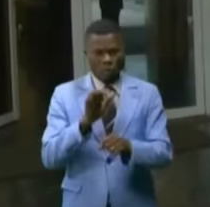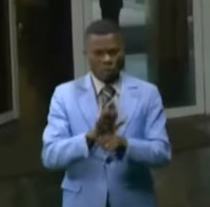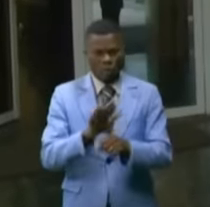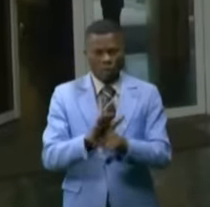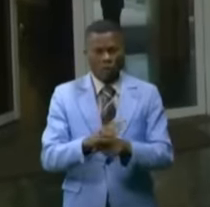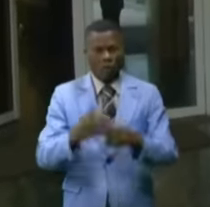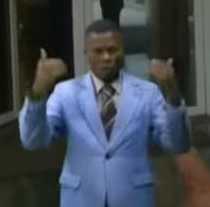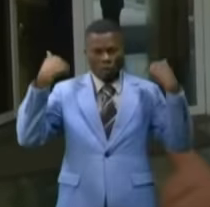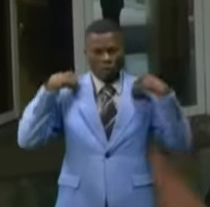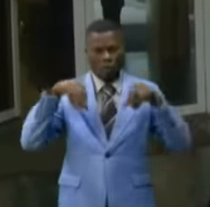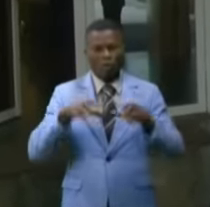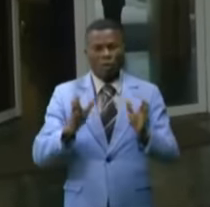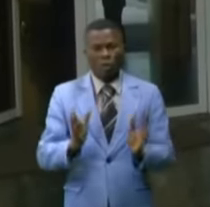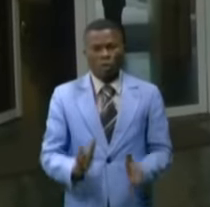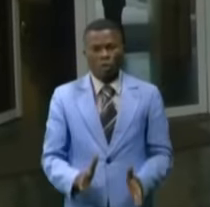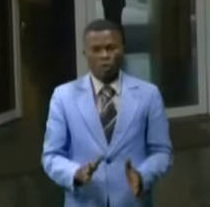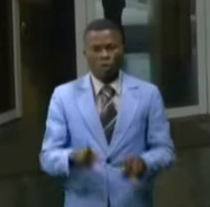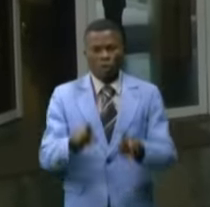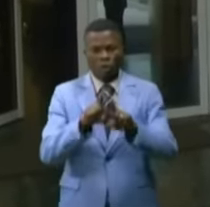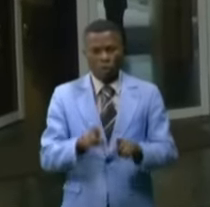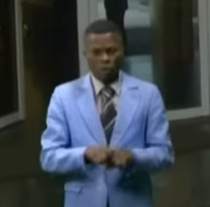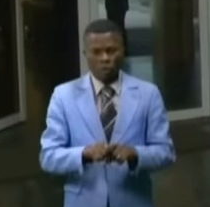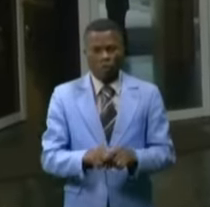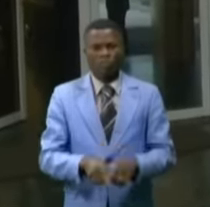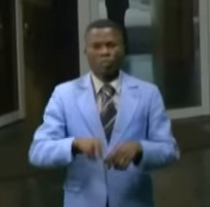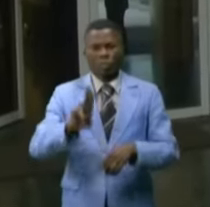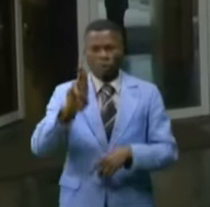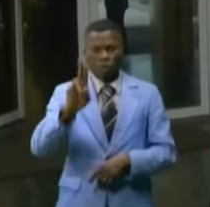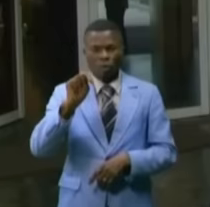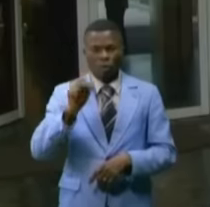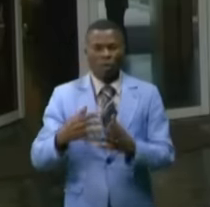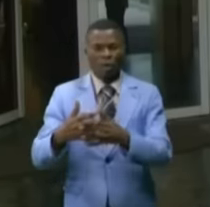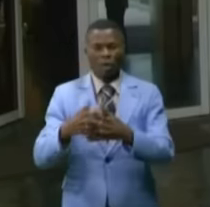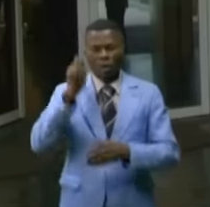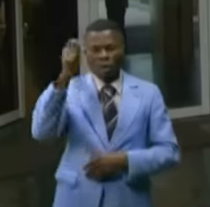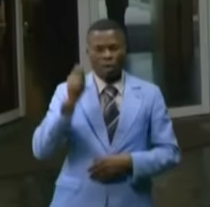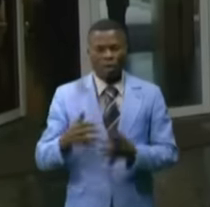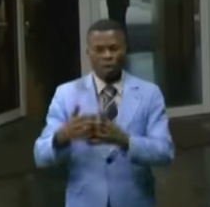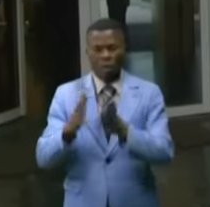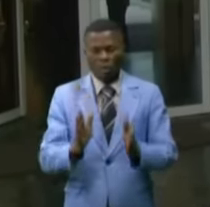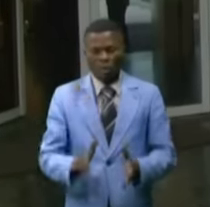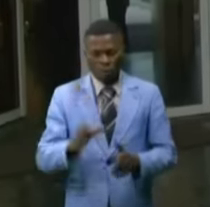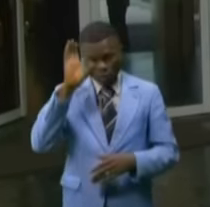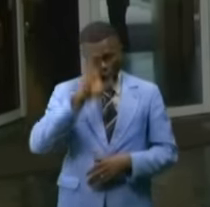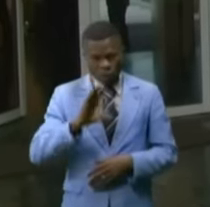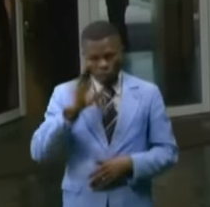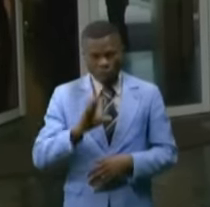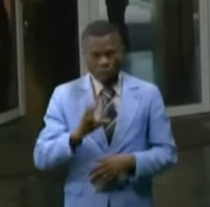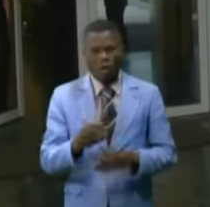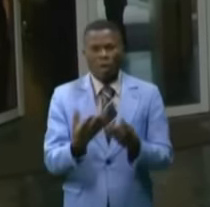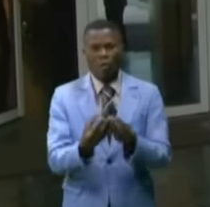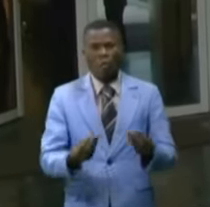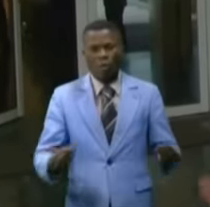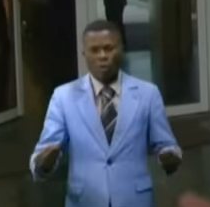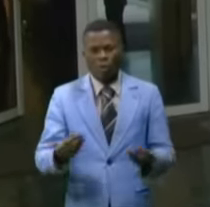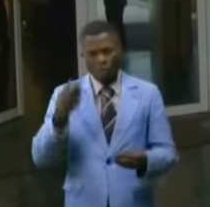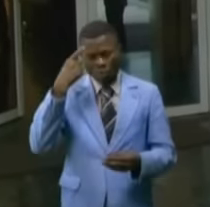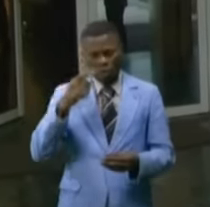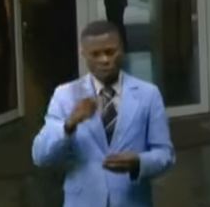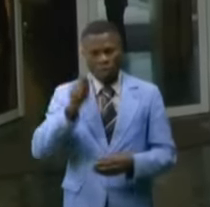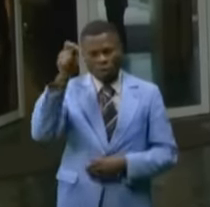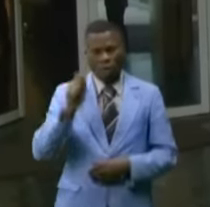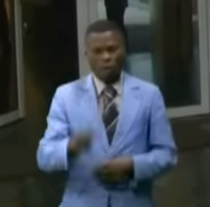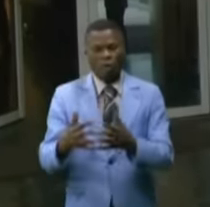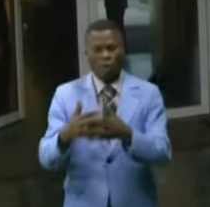les autorités congolaises et avec la MONUSCO pour voir comment faire en sorte que ce désengagement soit une réussite et se passe au